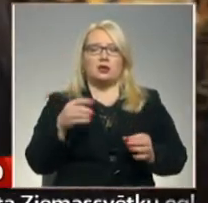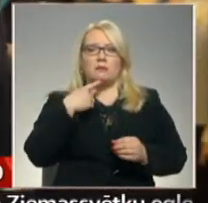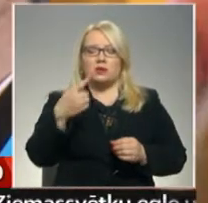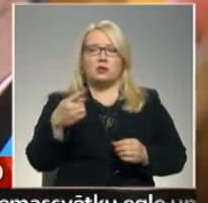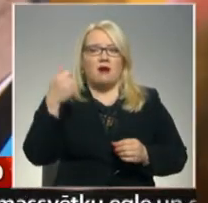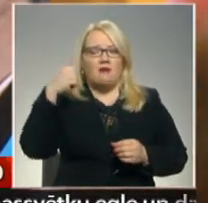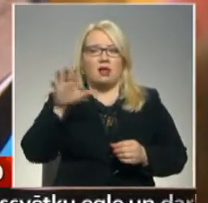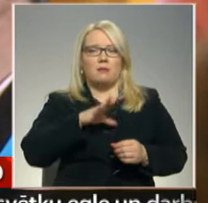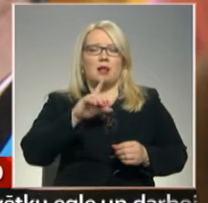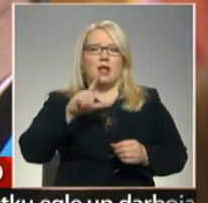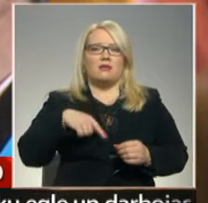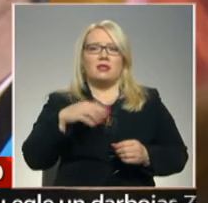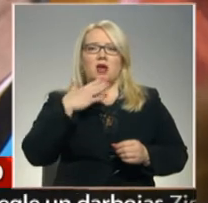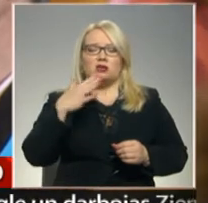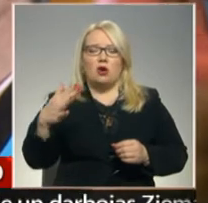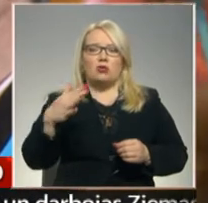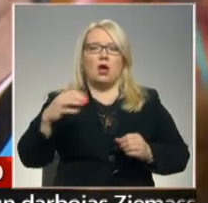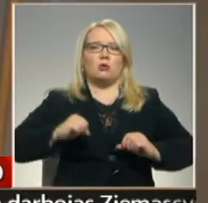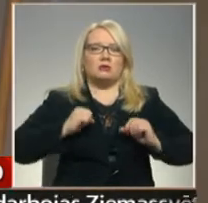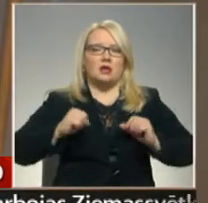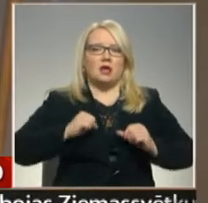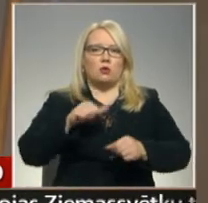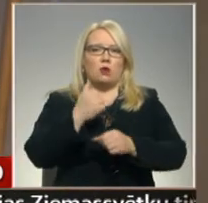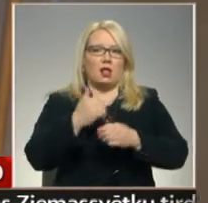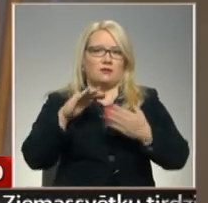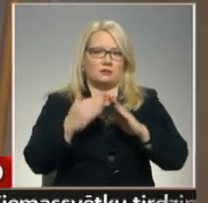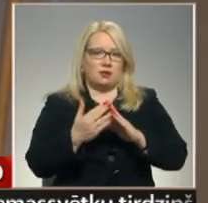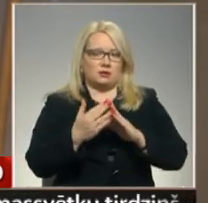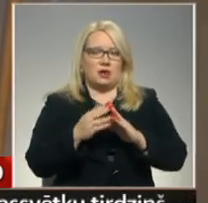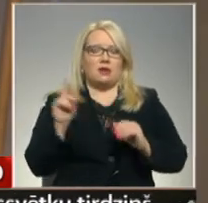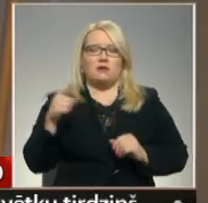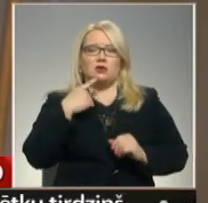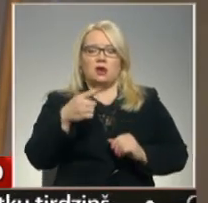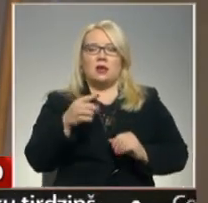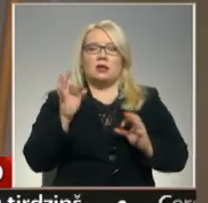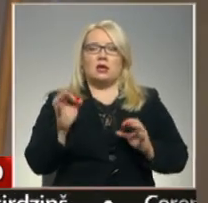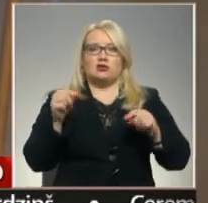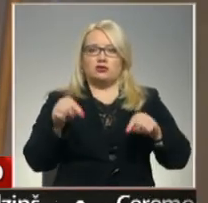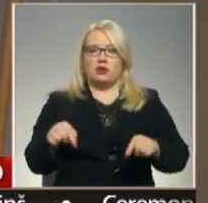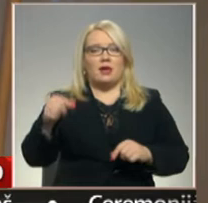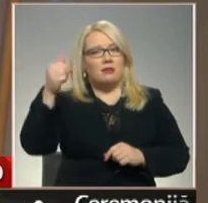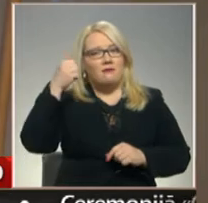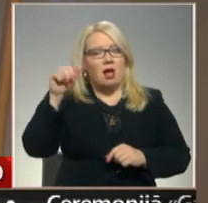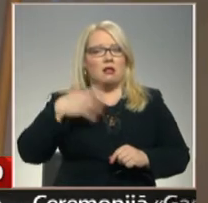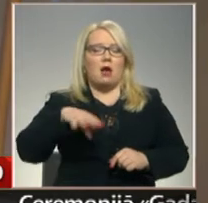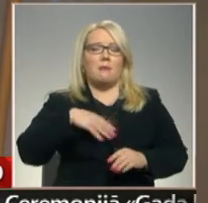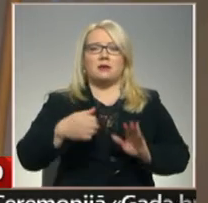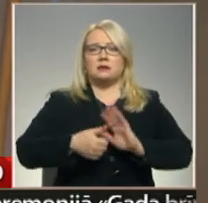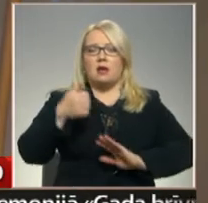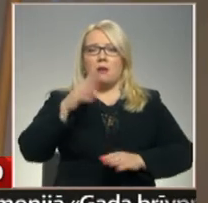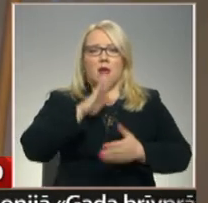Latvijas nacionālo un valstisko centienu galvaspilsēta. Tieši šeit, Valkā, mēs labāk nekā